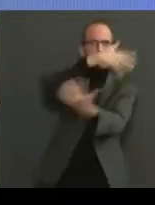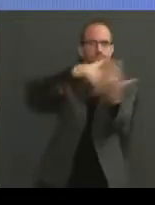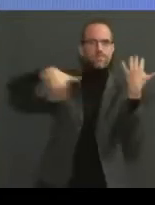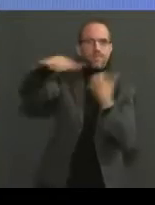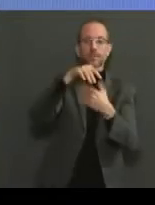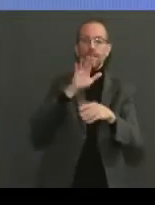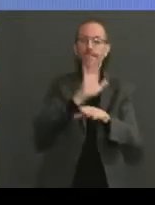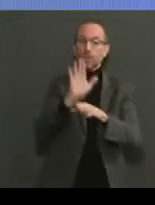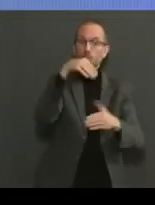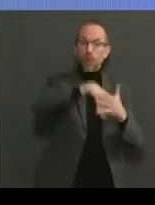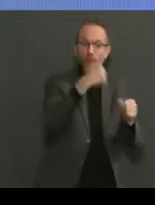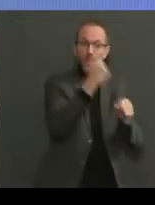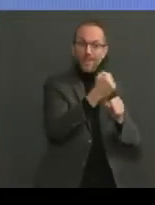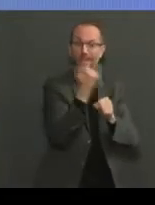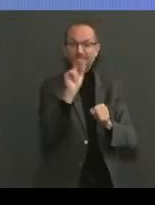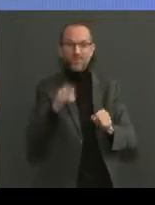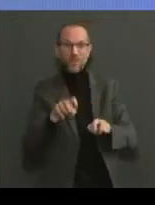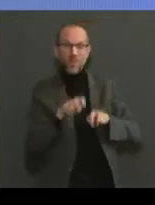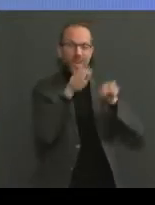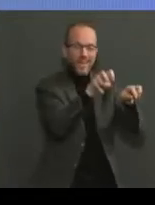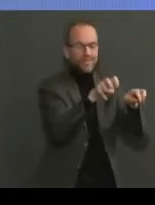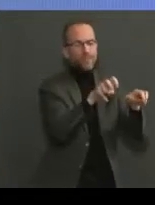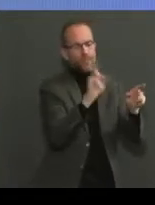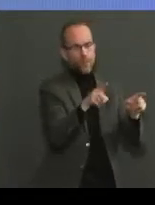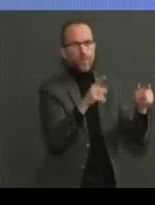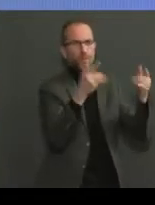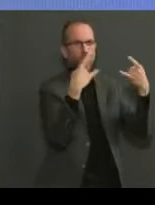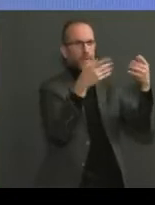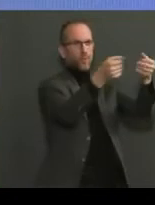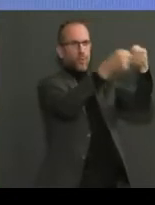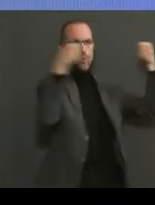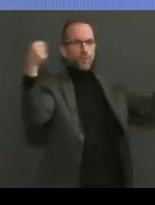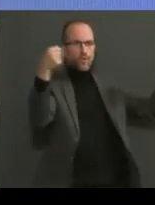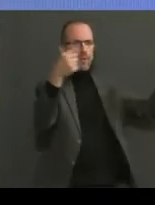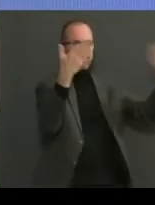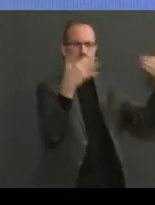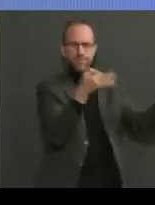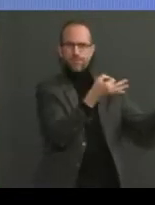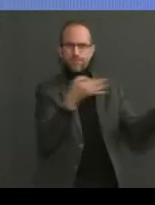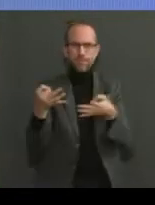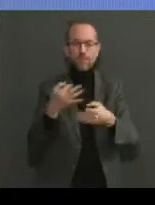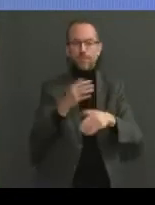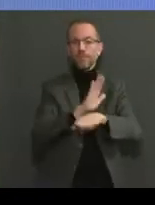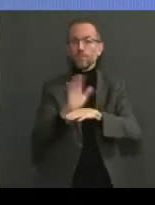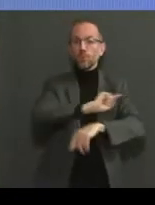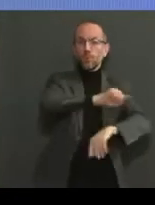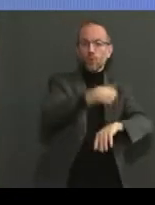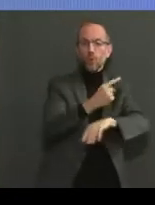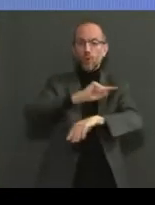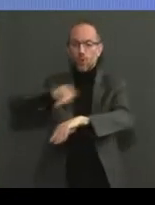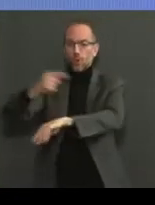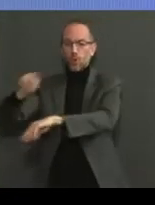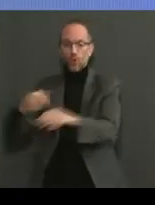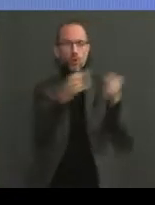de travail. Aérez les pièces régulièrement, par exemple toutes les heures, ou